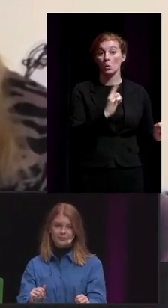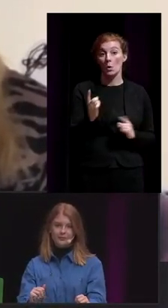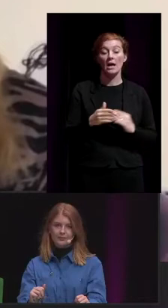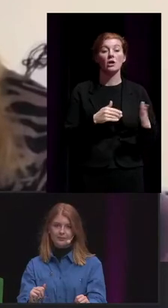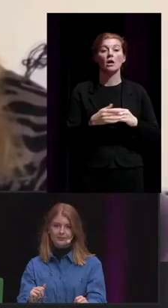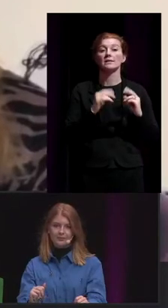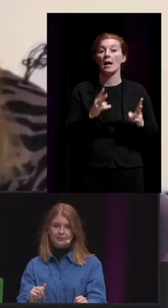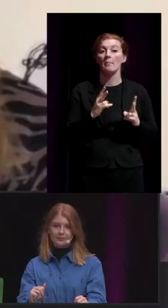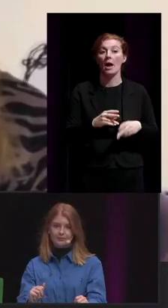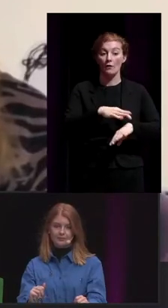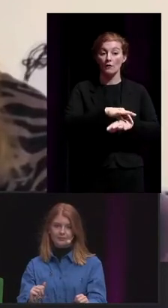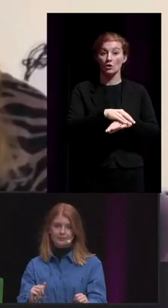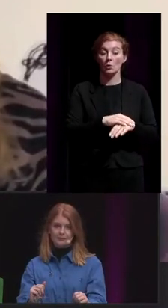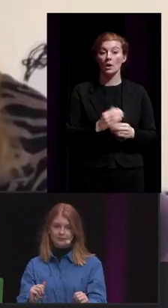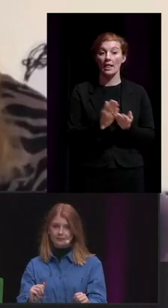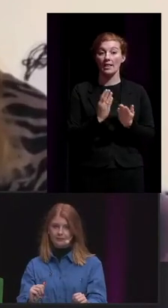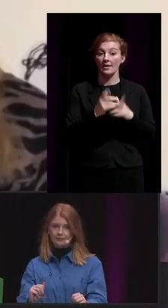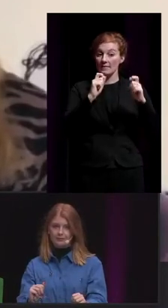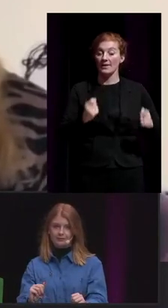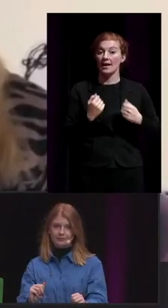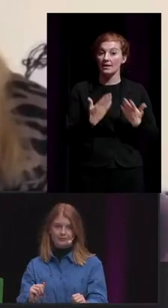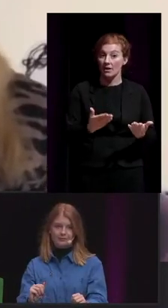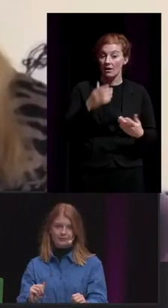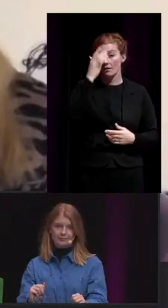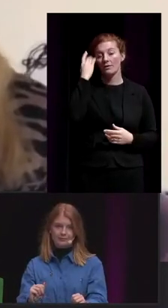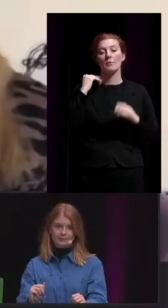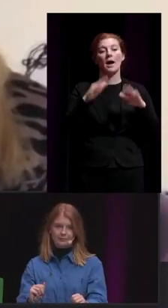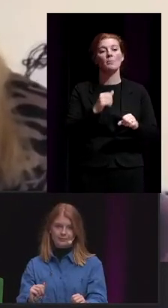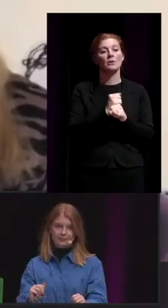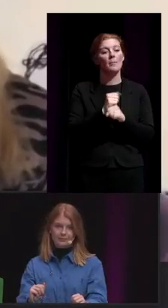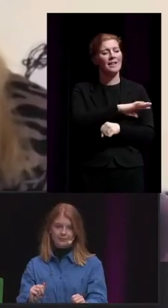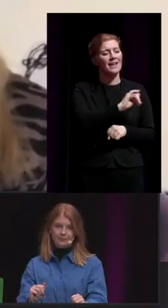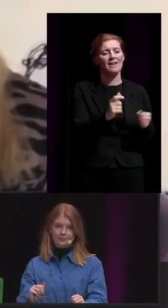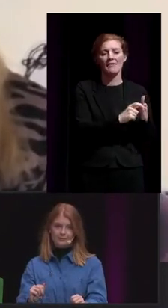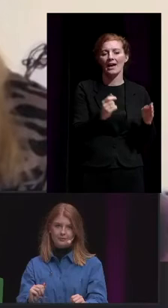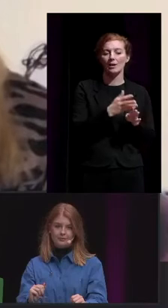idag firar. Jag har jobbat hela veckan med barnkonventionen i en förskola, systematiskt.